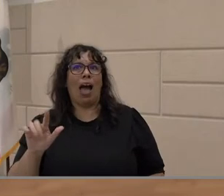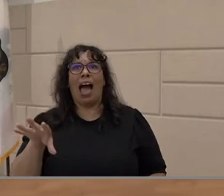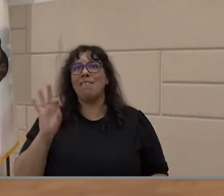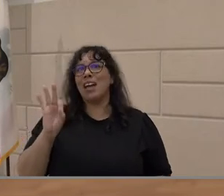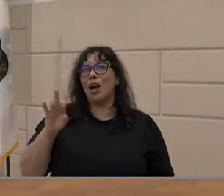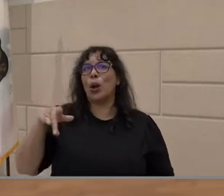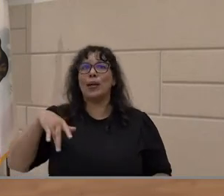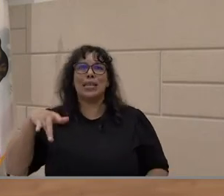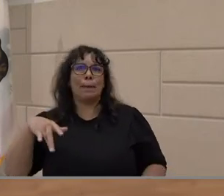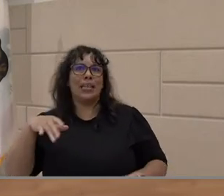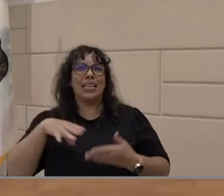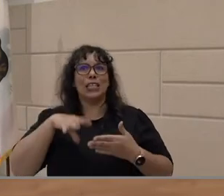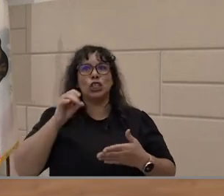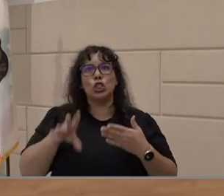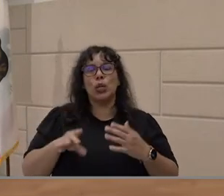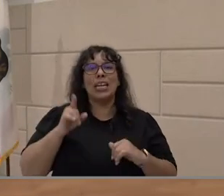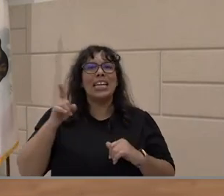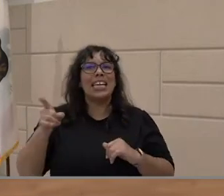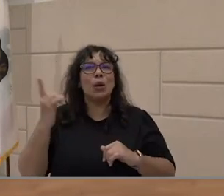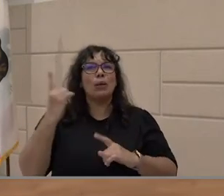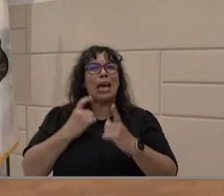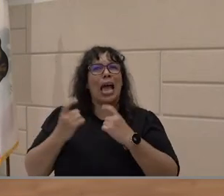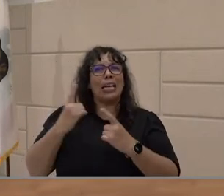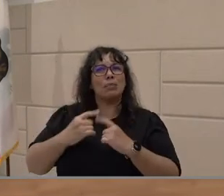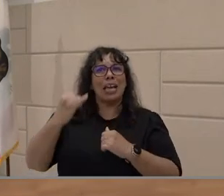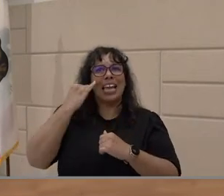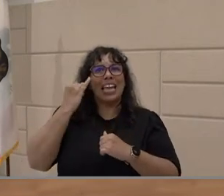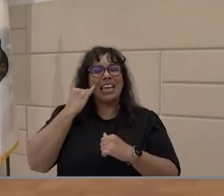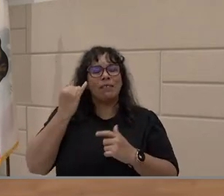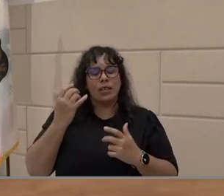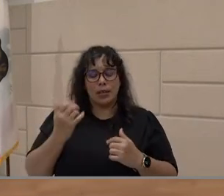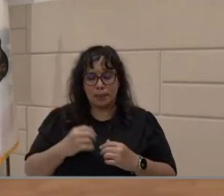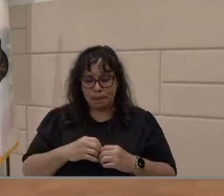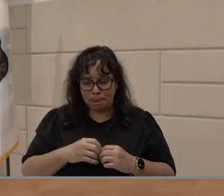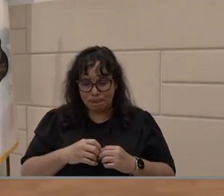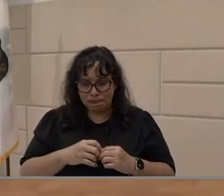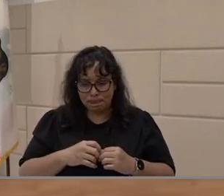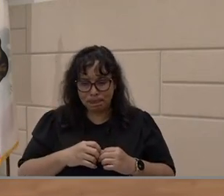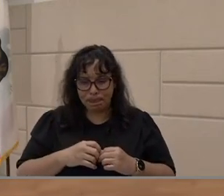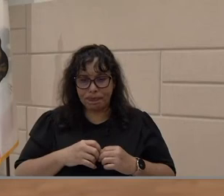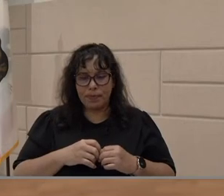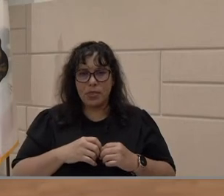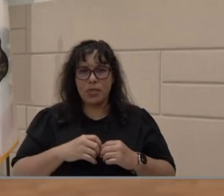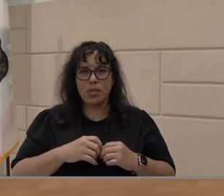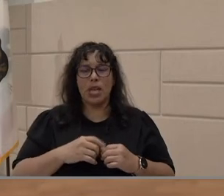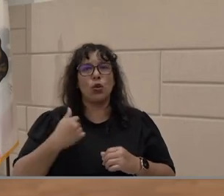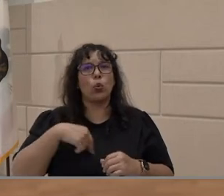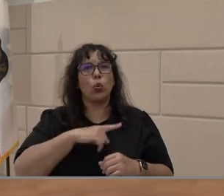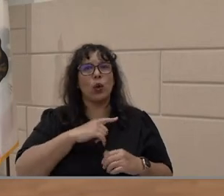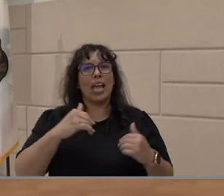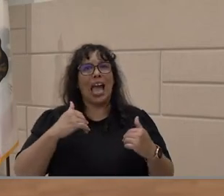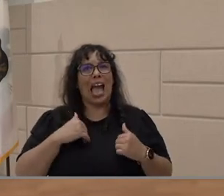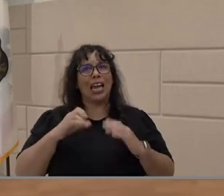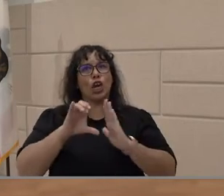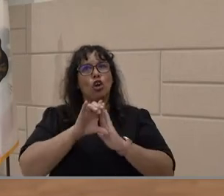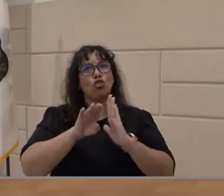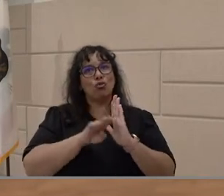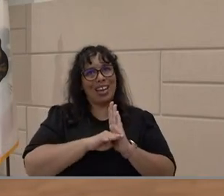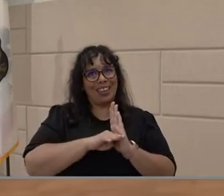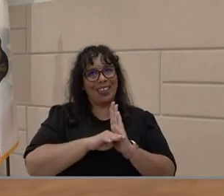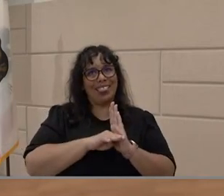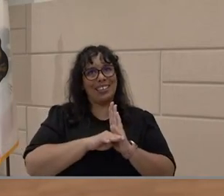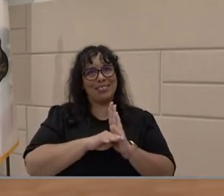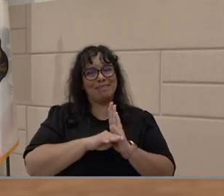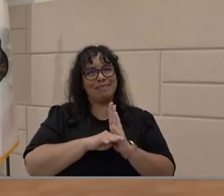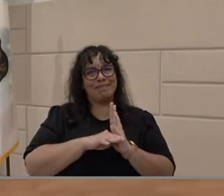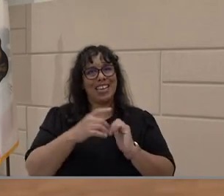ហើយ Baron ហ្នឹងជាសិស្សរៀននៅឯសាលារៀន Milliken ហើយ Baron ហ្នឹងសួរគាត់ថាបើមានក